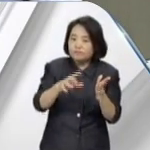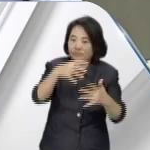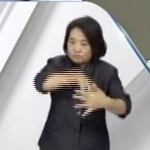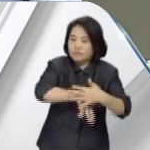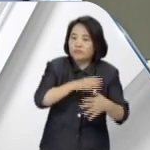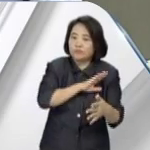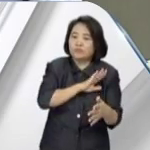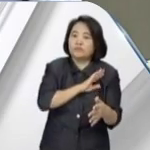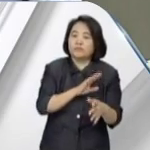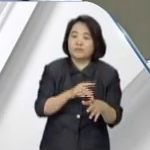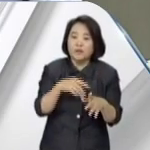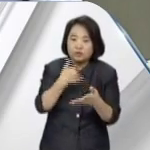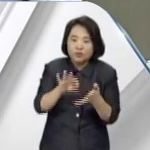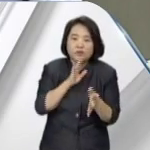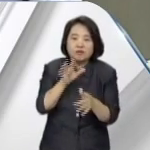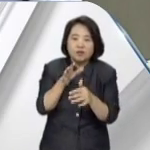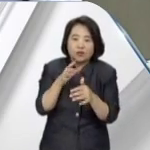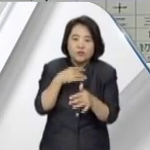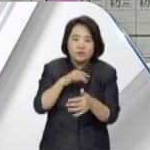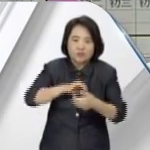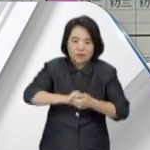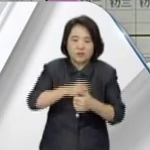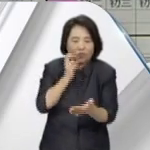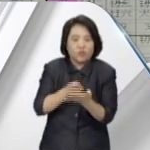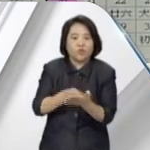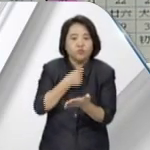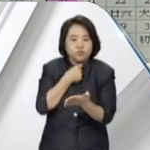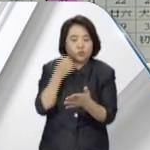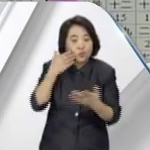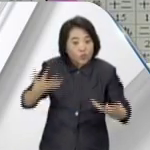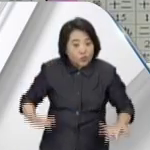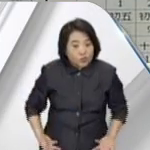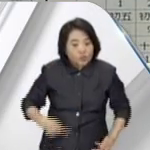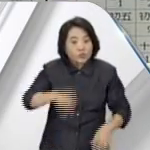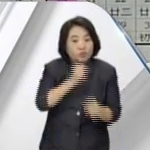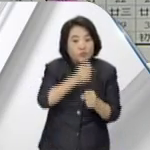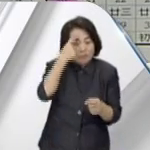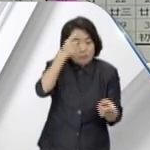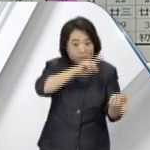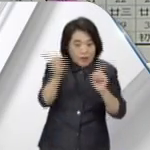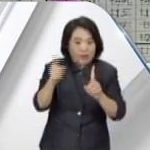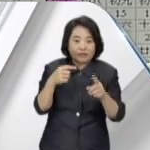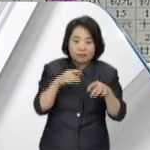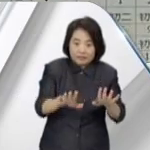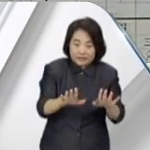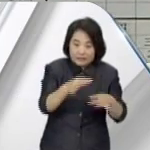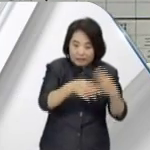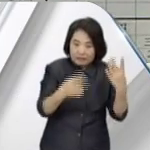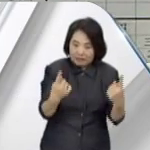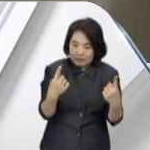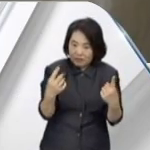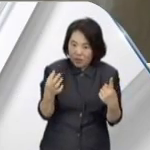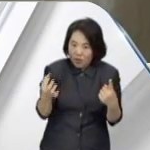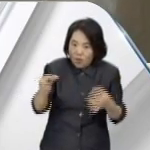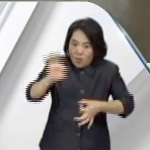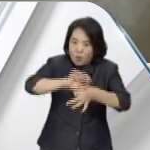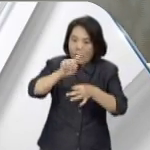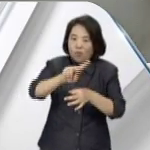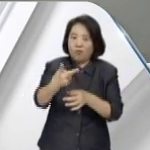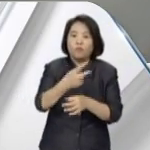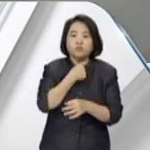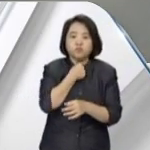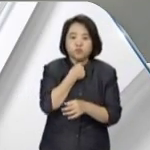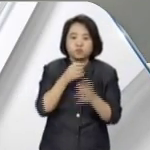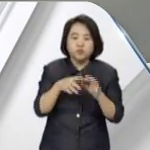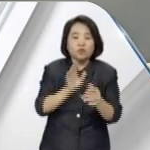是达到总量管制的效果。 黑工休息日来上班规定，加班费未必一下子都涵盖的前年运。不